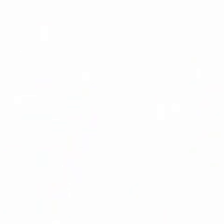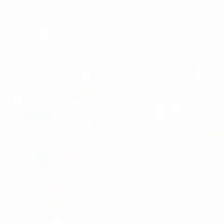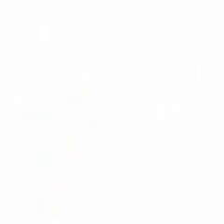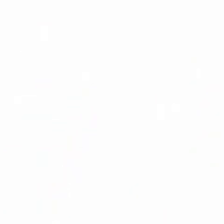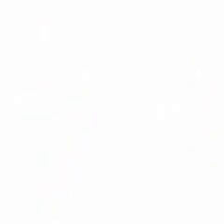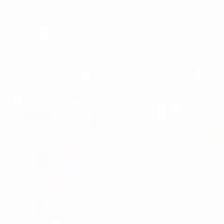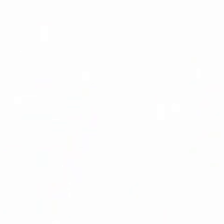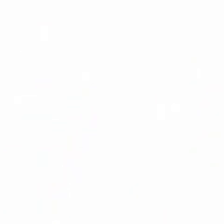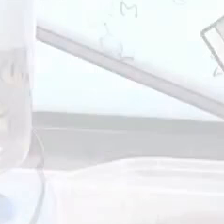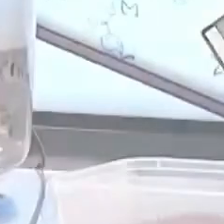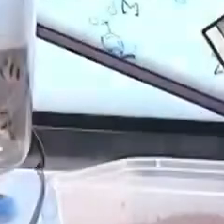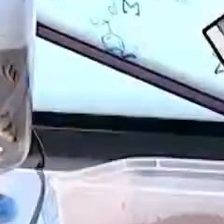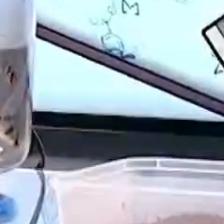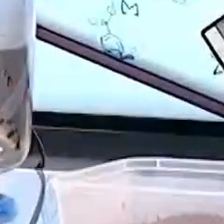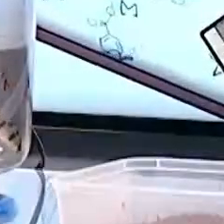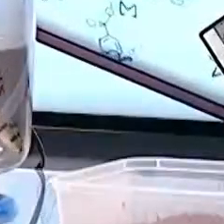KPM.